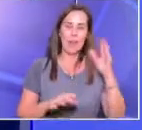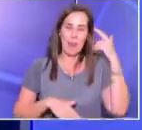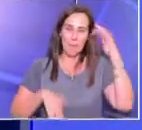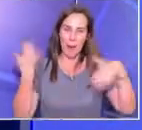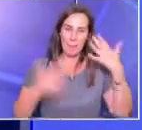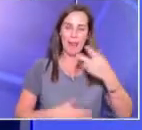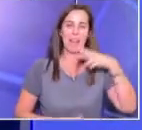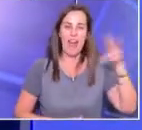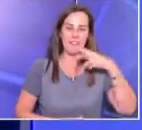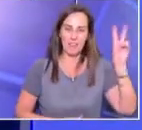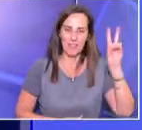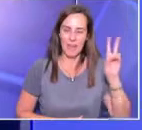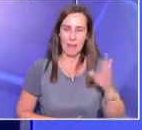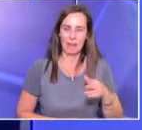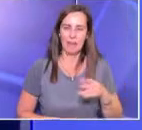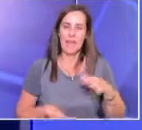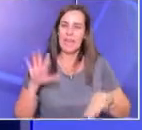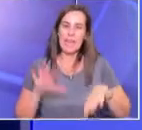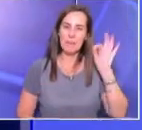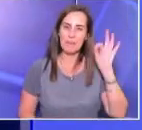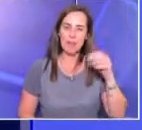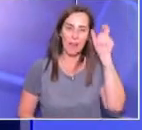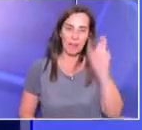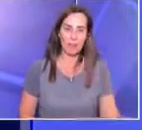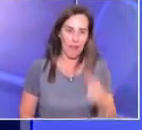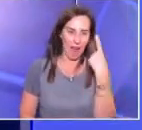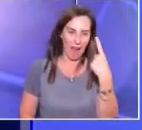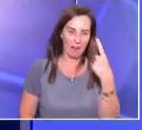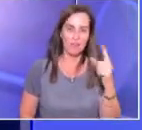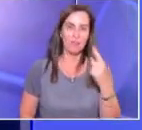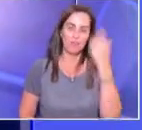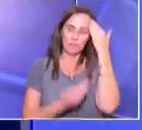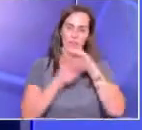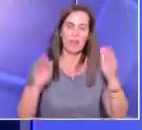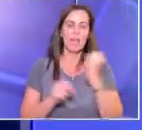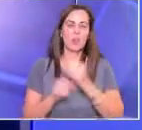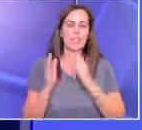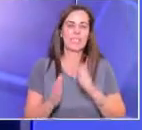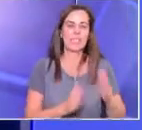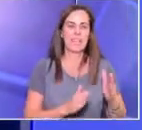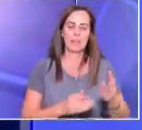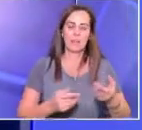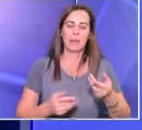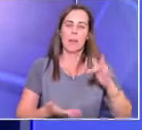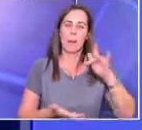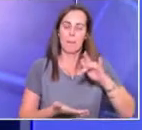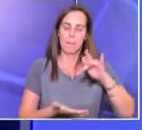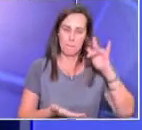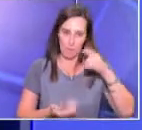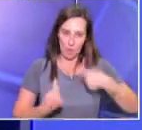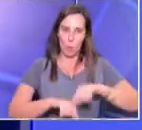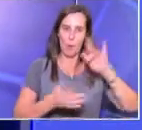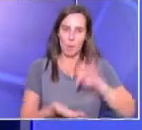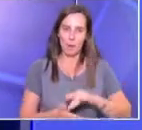של הבטחות חסרות שחר, נמצא את המתמודד או המתמודדת שתכריז על הסדרה בתחום המקומי ובא לציון